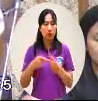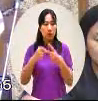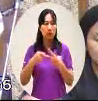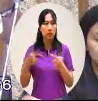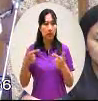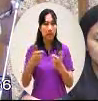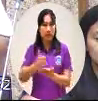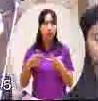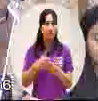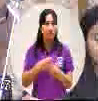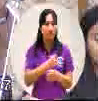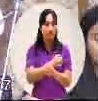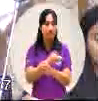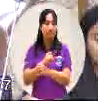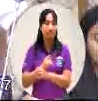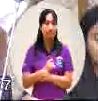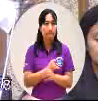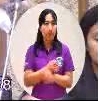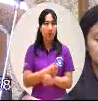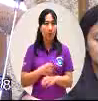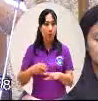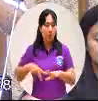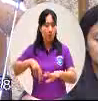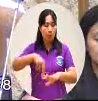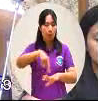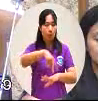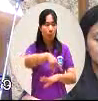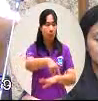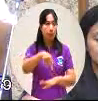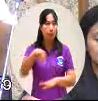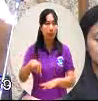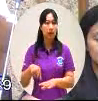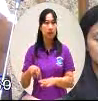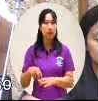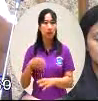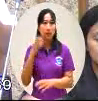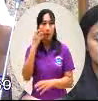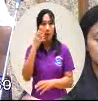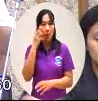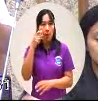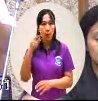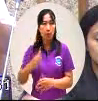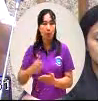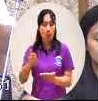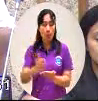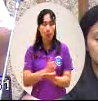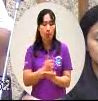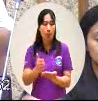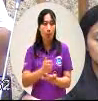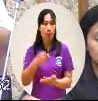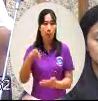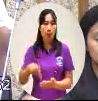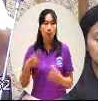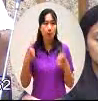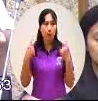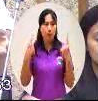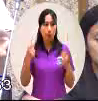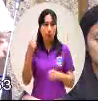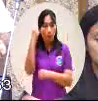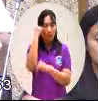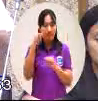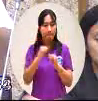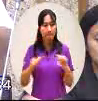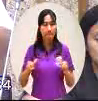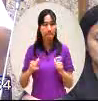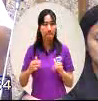纳马夏的这些所谓的水果哈，来运输到我们高雄市。我们现在市长给我们一个叫做原住民市集，我们已经结